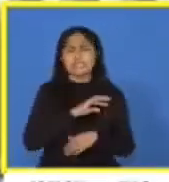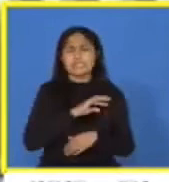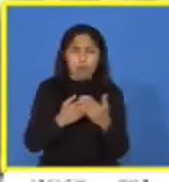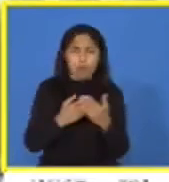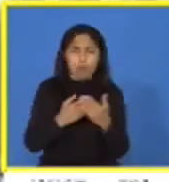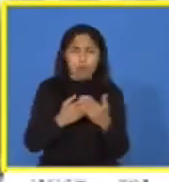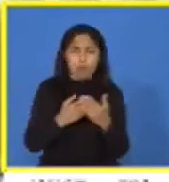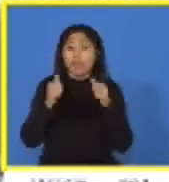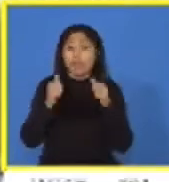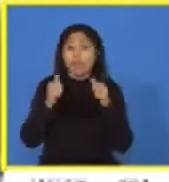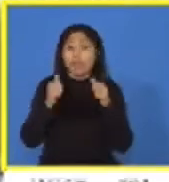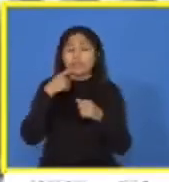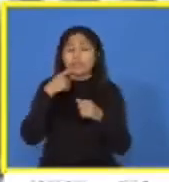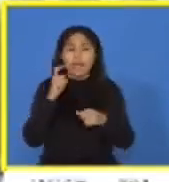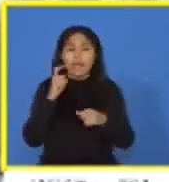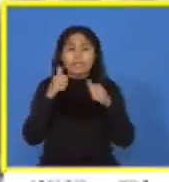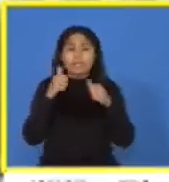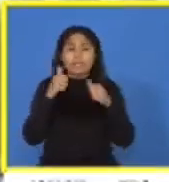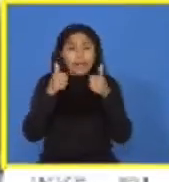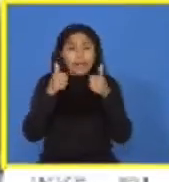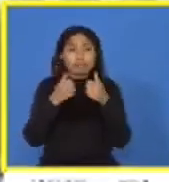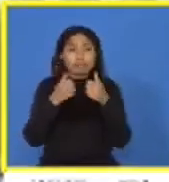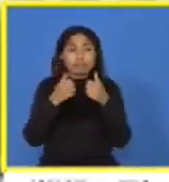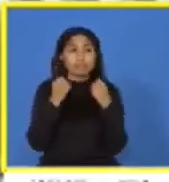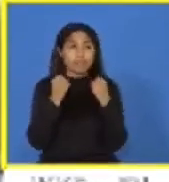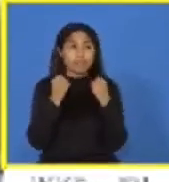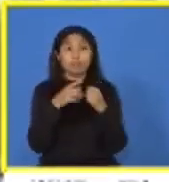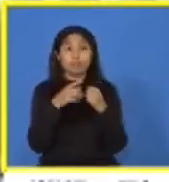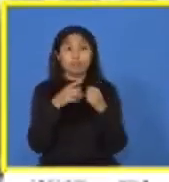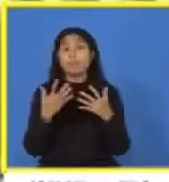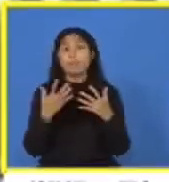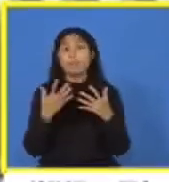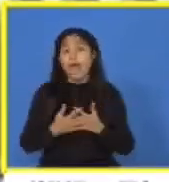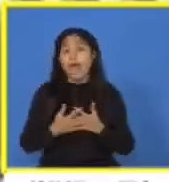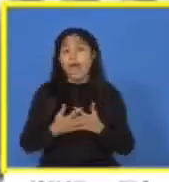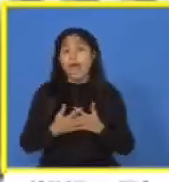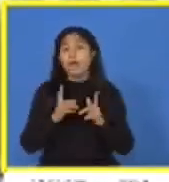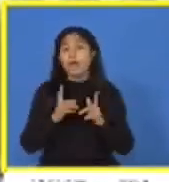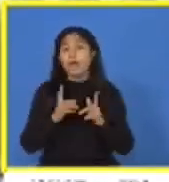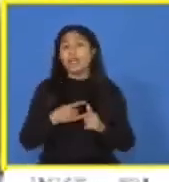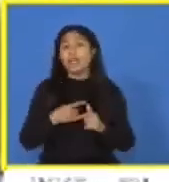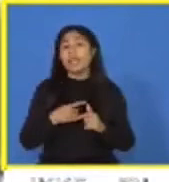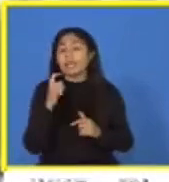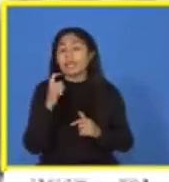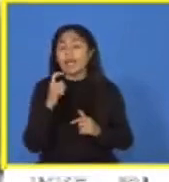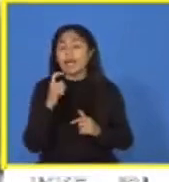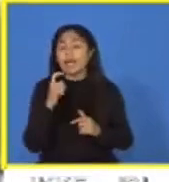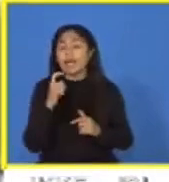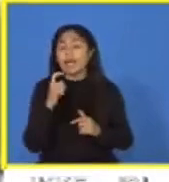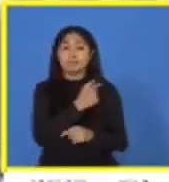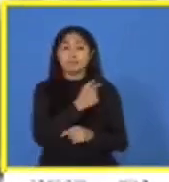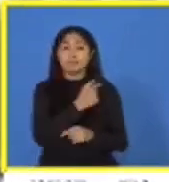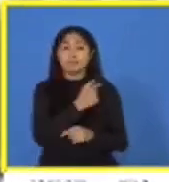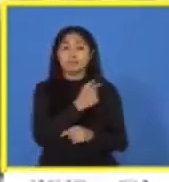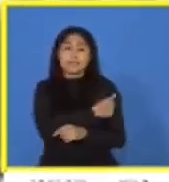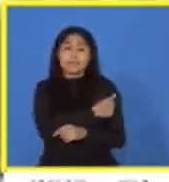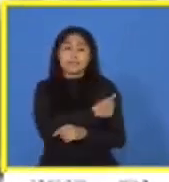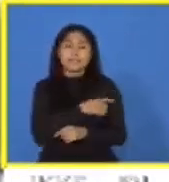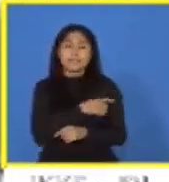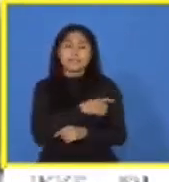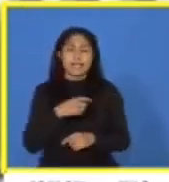pelayanan kesehatan, terutama tadi ditanyakan pelayanan kesehatan dasar yang di puskesmas, tentunya kami